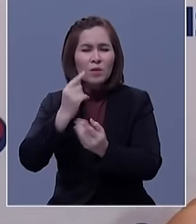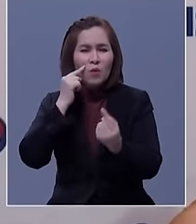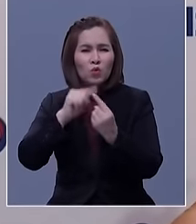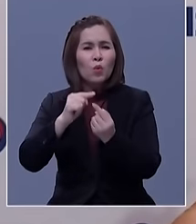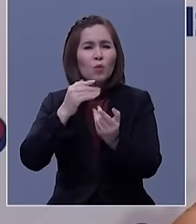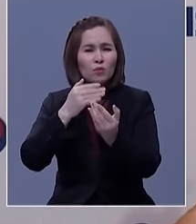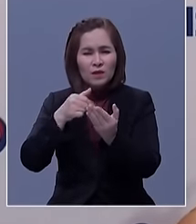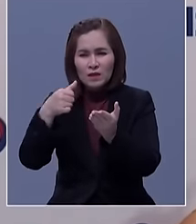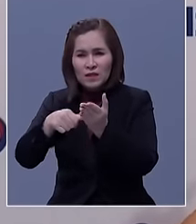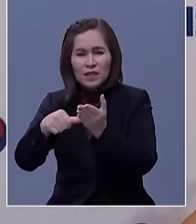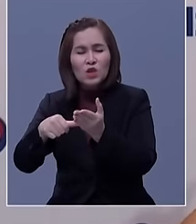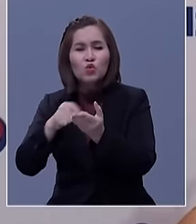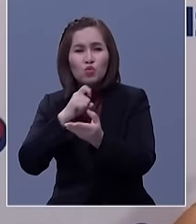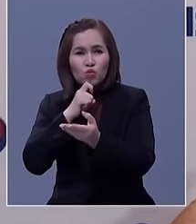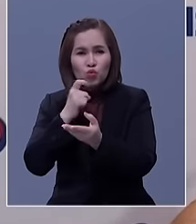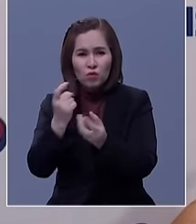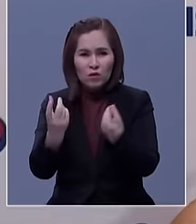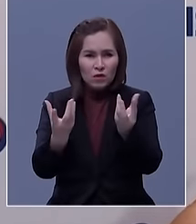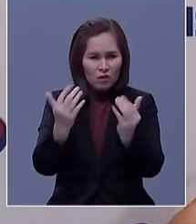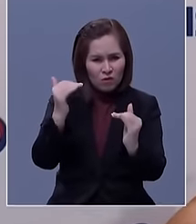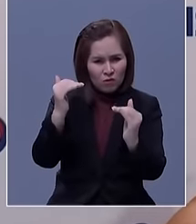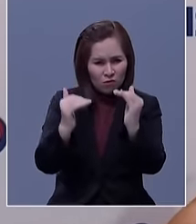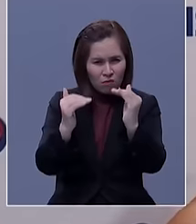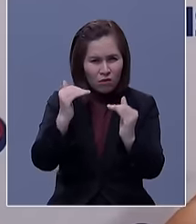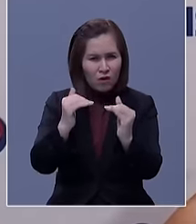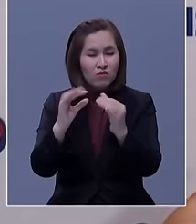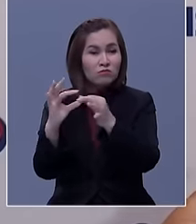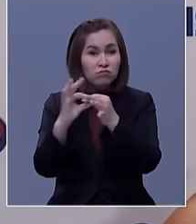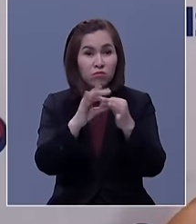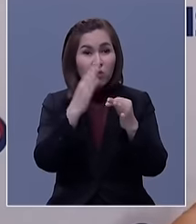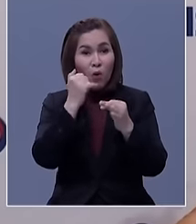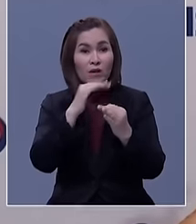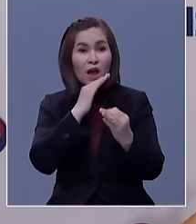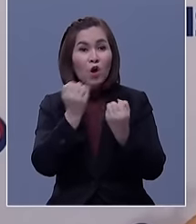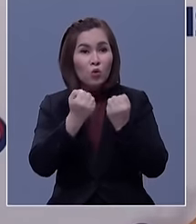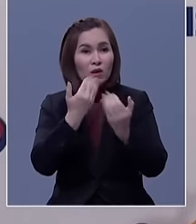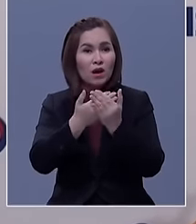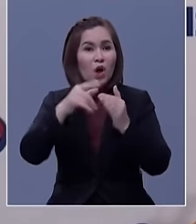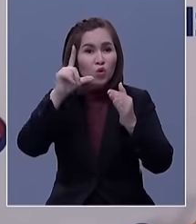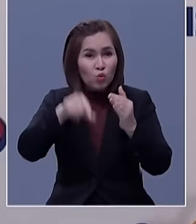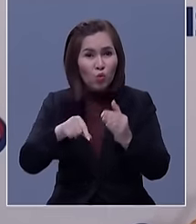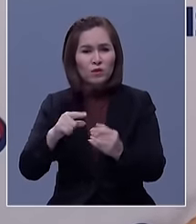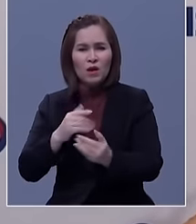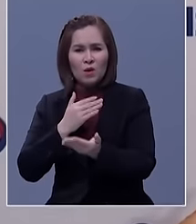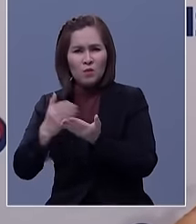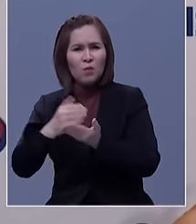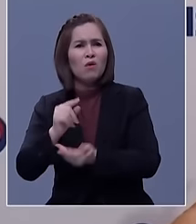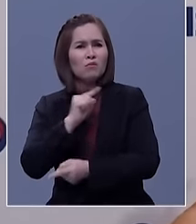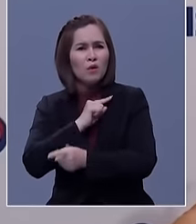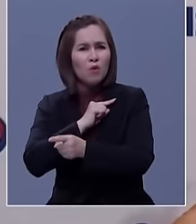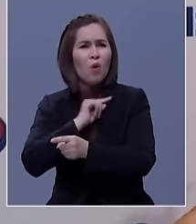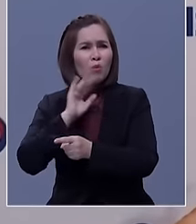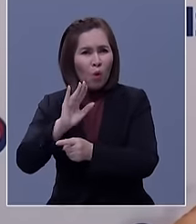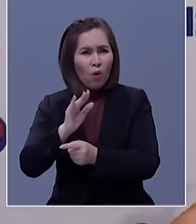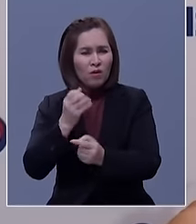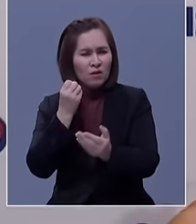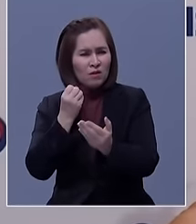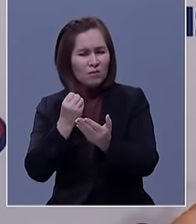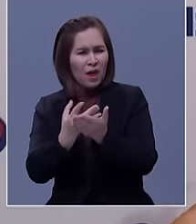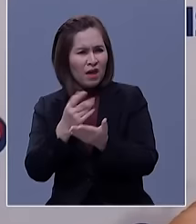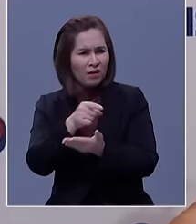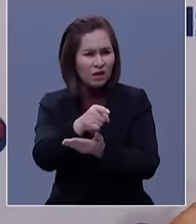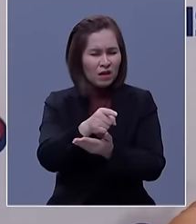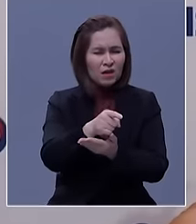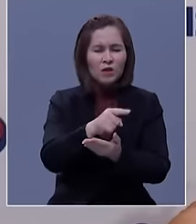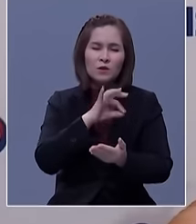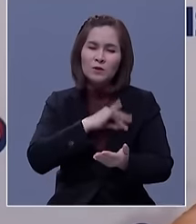คงค้างอยู่เนี่ยนะครับมันยังสอดคล้องกันมเพราะถ้าราคามันลงเร็วแล้ว Balanceที่ลูกค้าต้องผ่อนชำระอยู่เนี่ยมันสูงกว่าไม่ลูกค้าก็อาจ